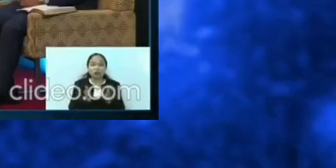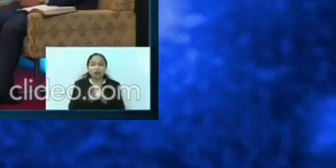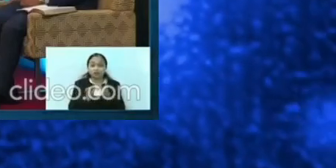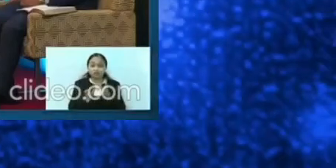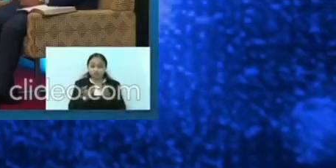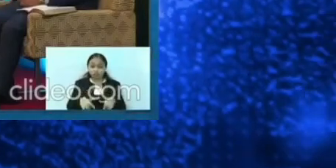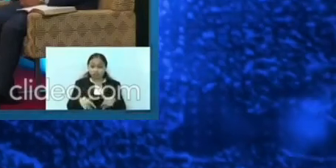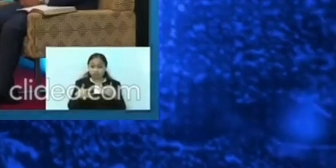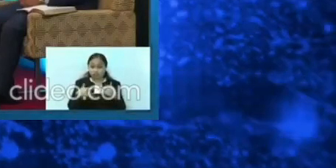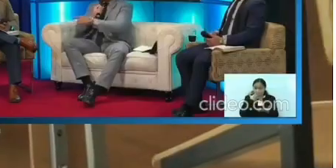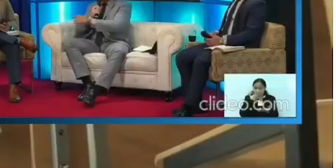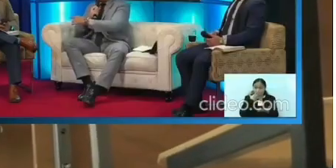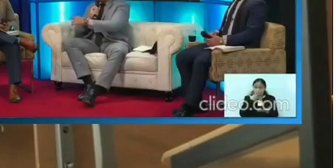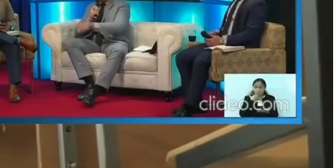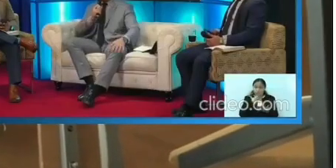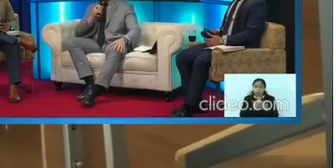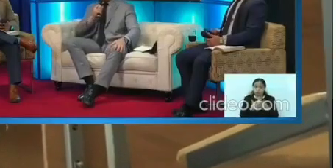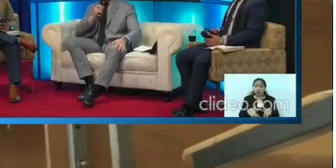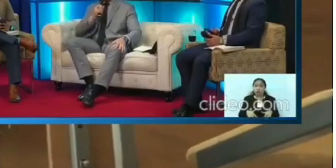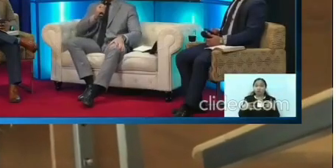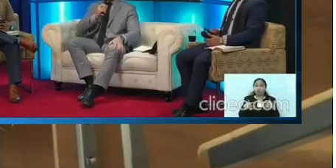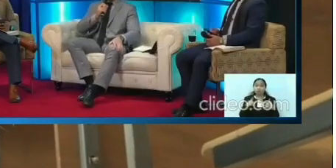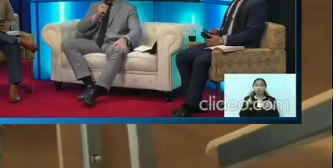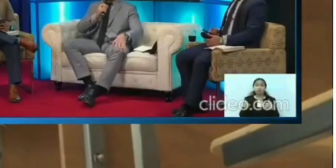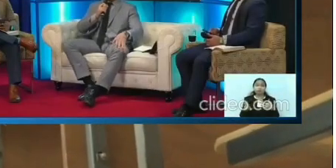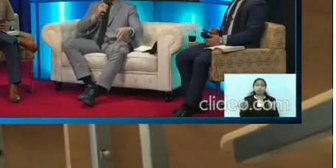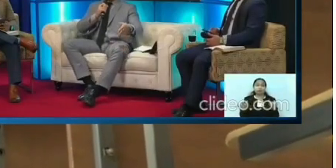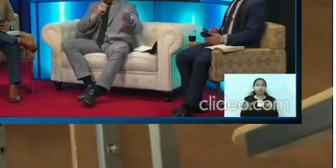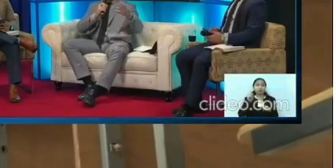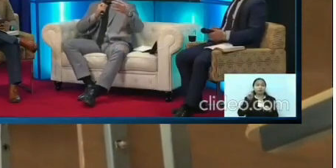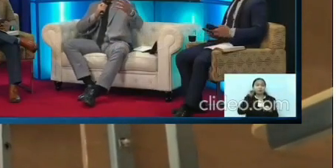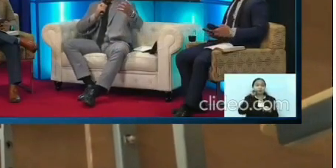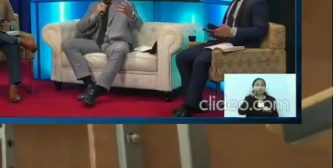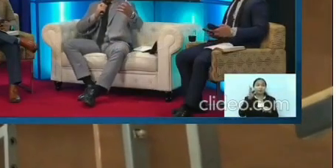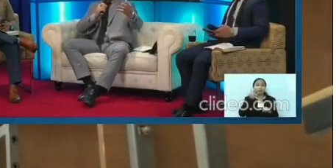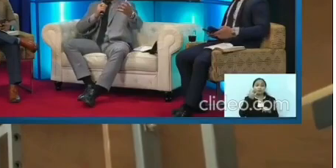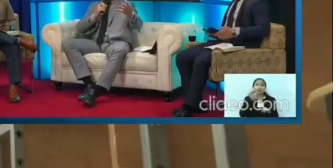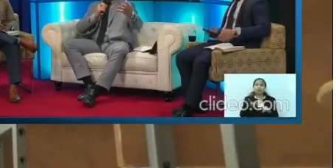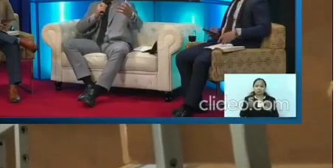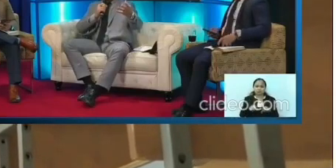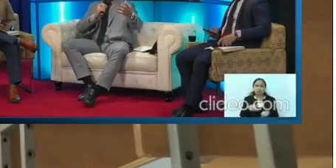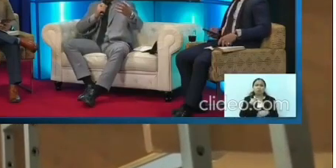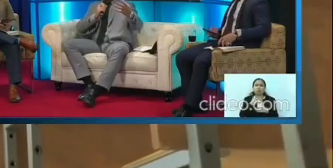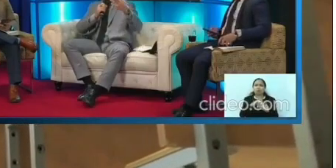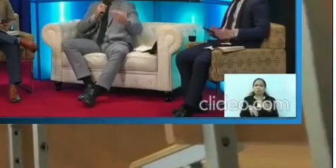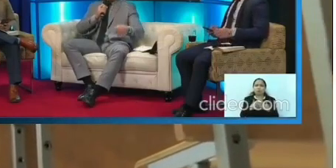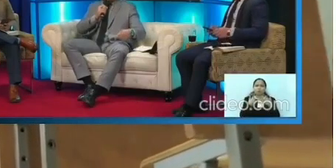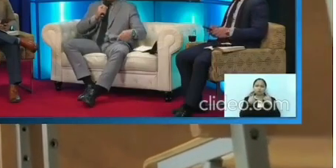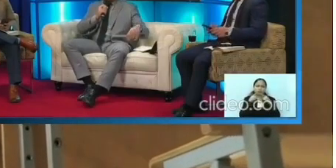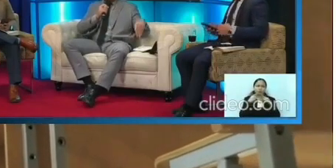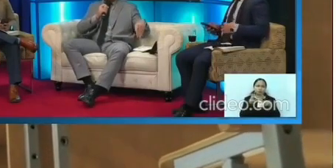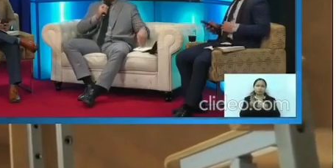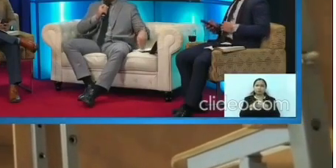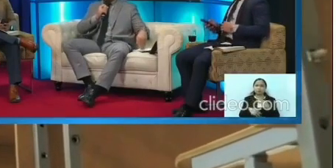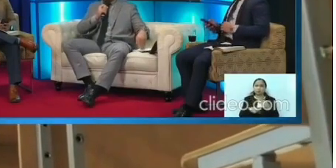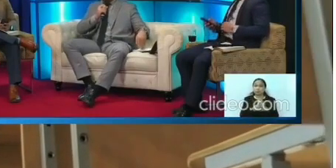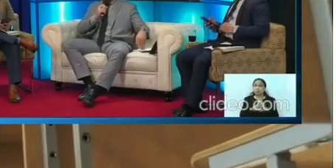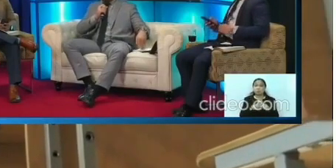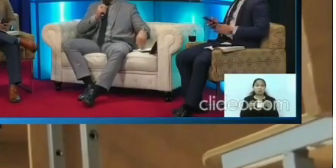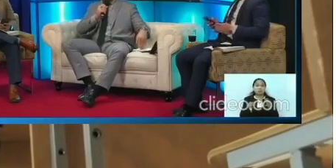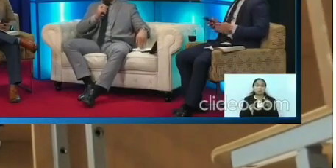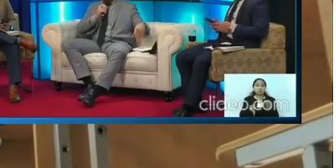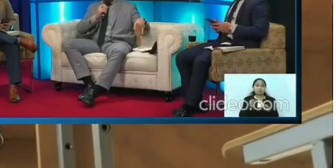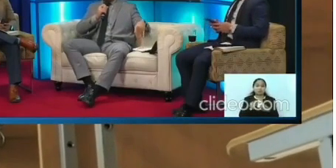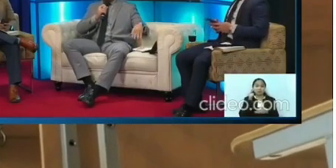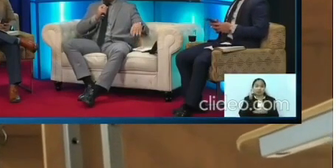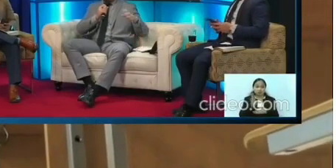buhay na yun, maayos ba? Sabi ni Sir Joe kanina eh, you can have all the success in the world, pero kung wala doon ng Diyos. That's right. Kung wala